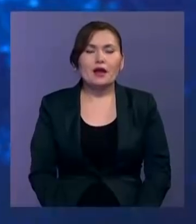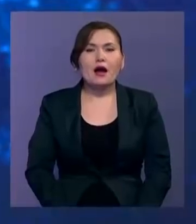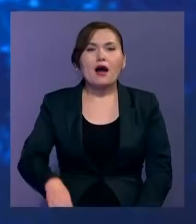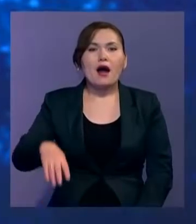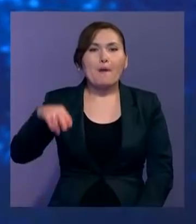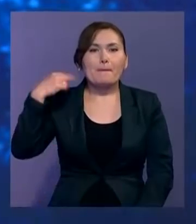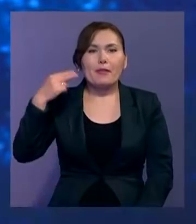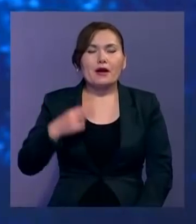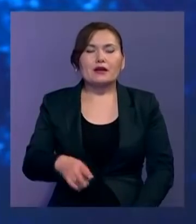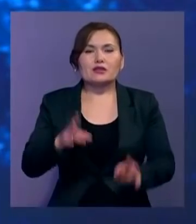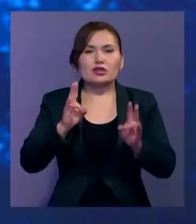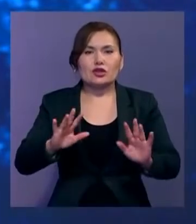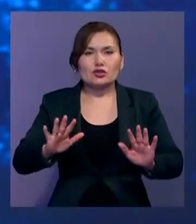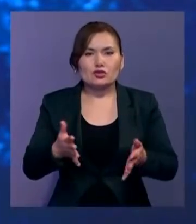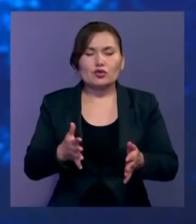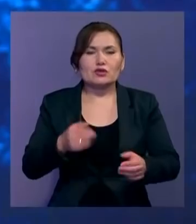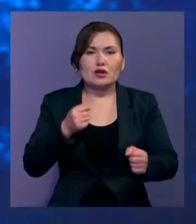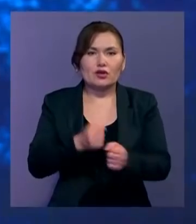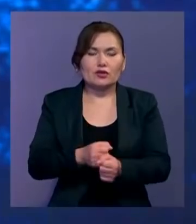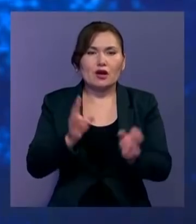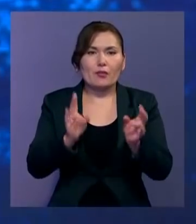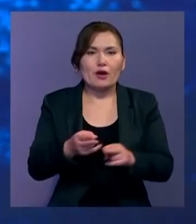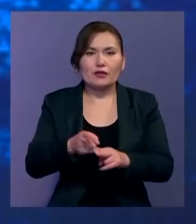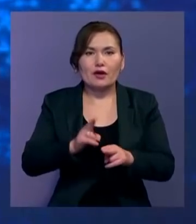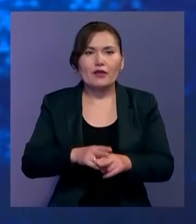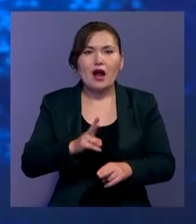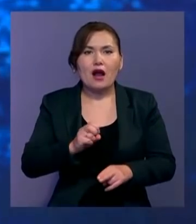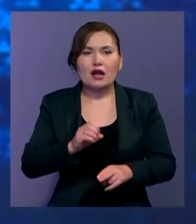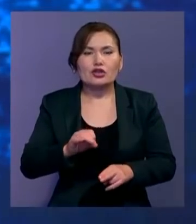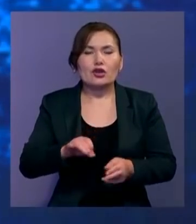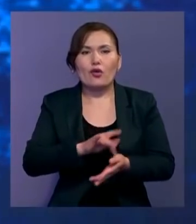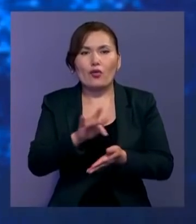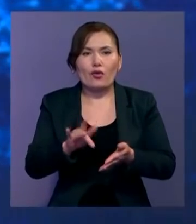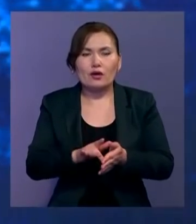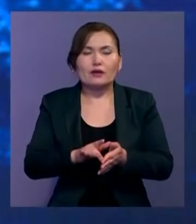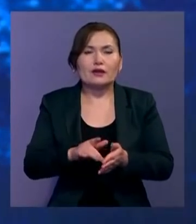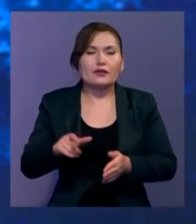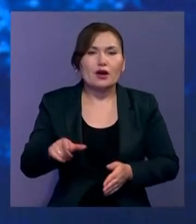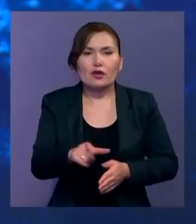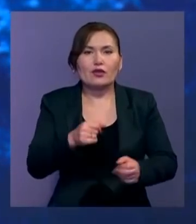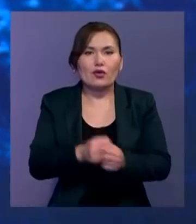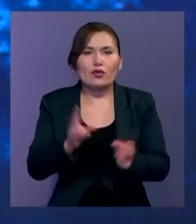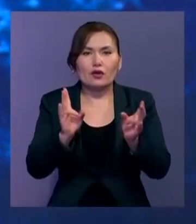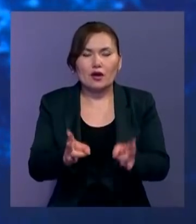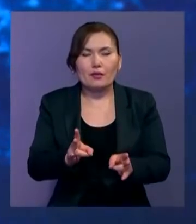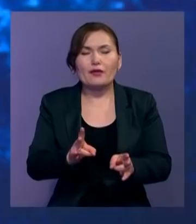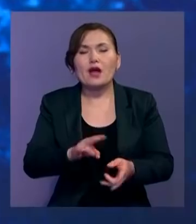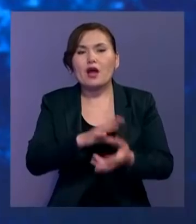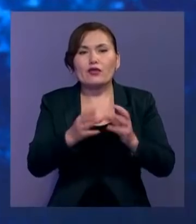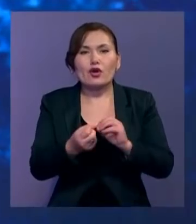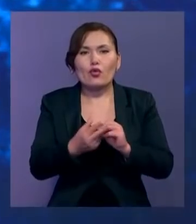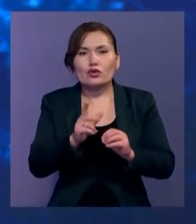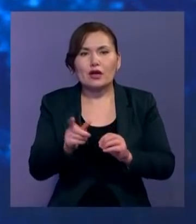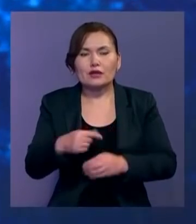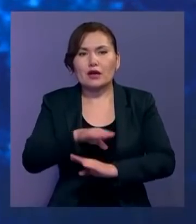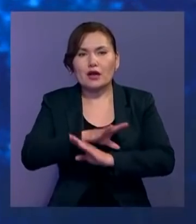Пәкістанда жантүршігерлік жол апаты болды. Хайдарабад пен Карачи күре жолындағы көлік оқиғасынан 13 адам көз жұмған. Куәгерлердің айтуынша,